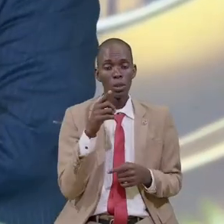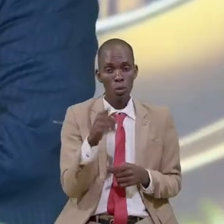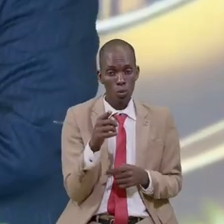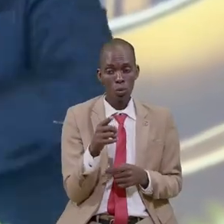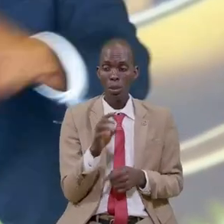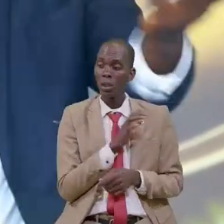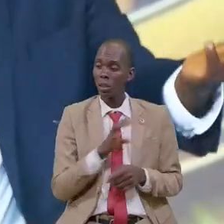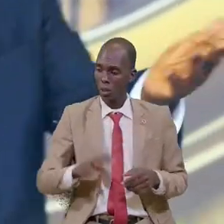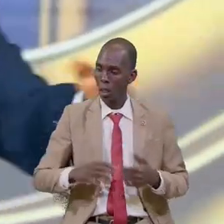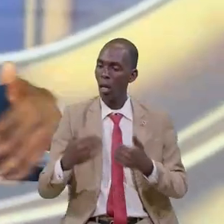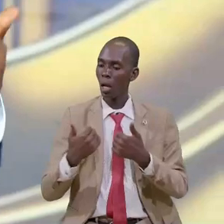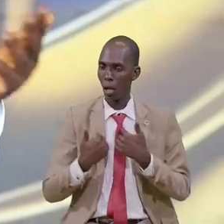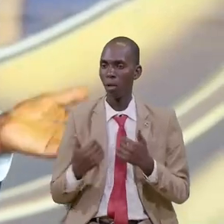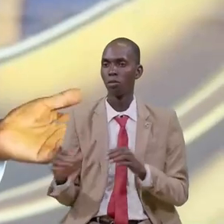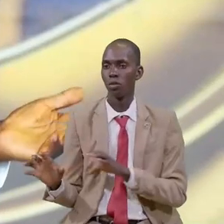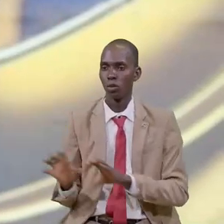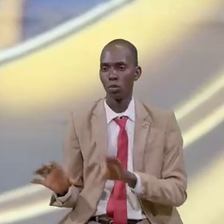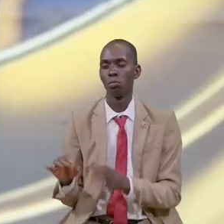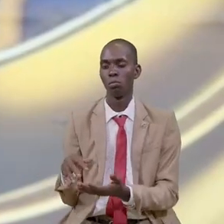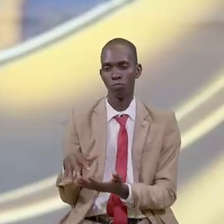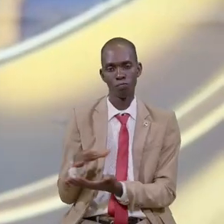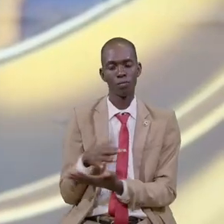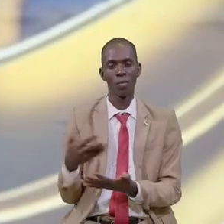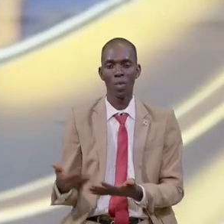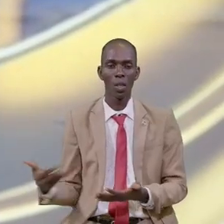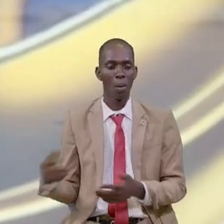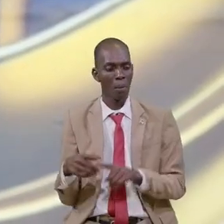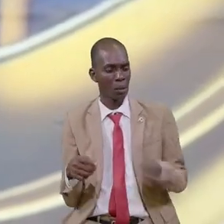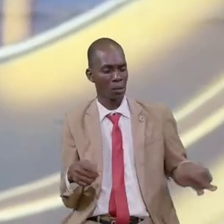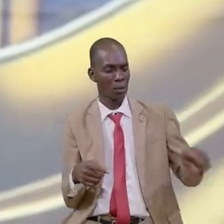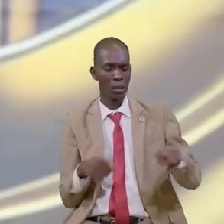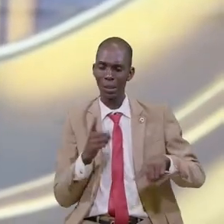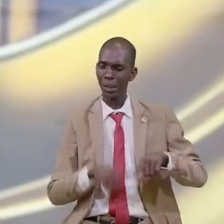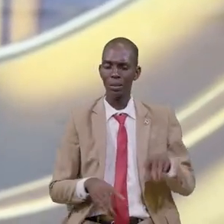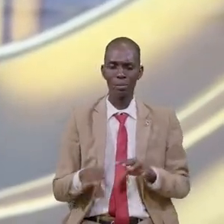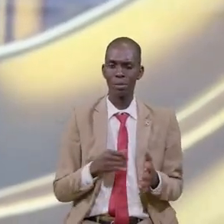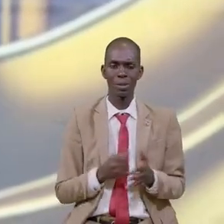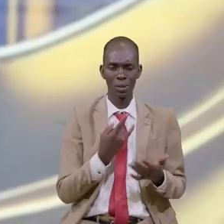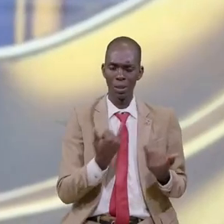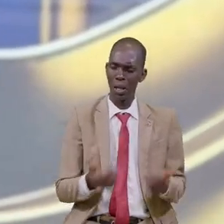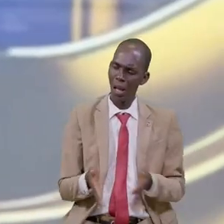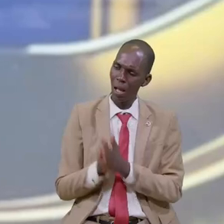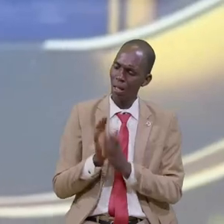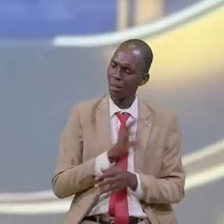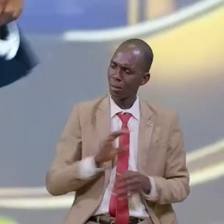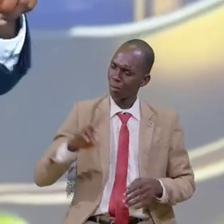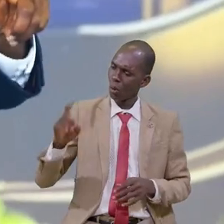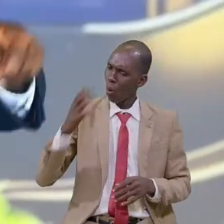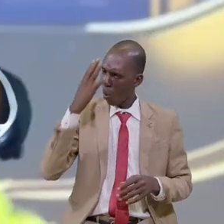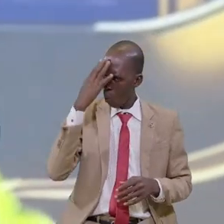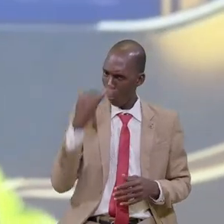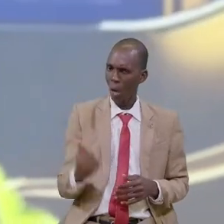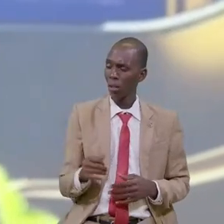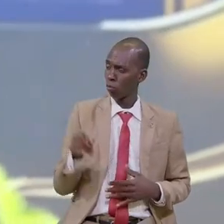le faire. Ainsi donc, ils ont dit, quelle est la différence? Pourquoi as-tu le